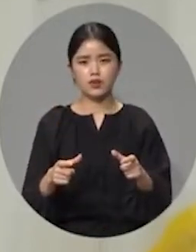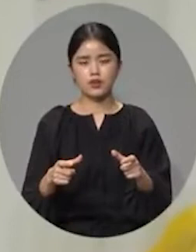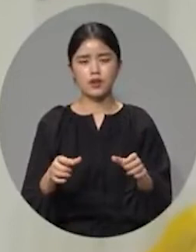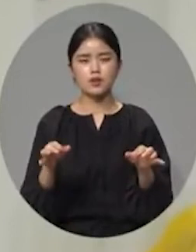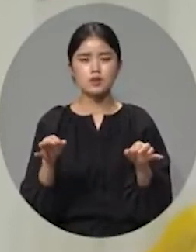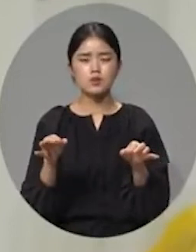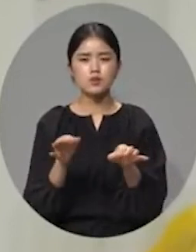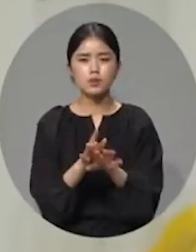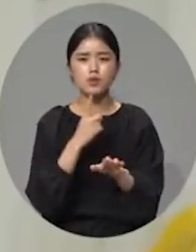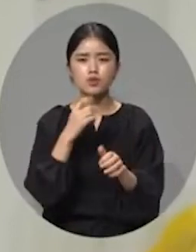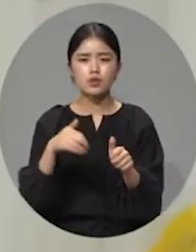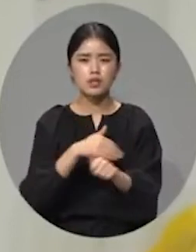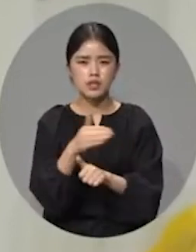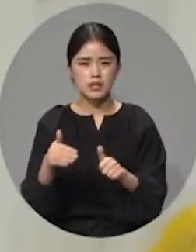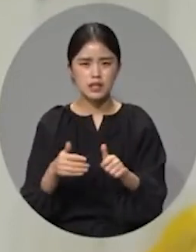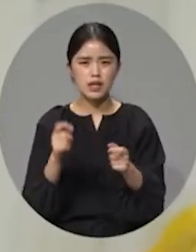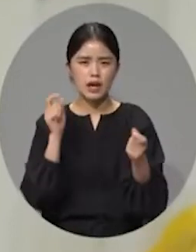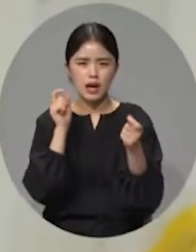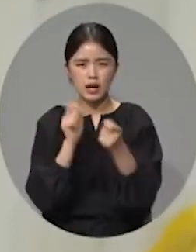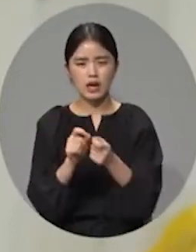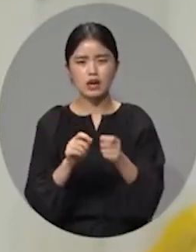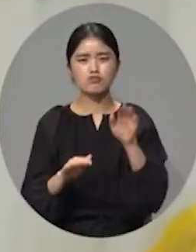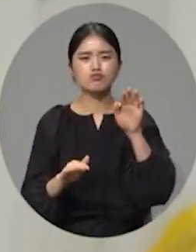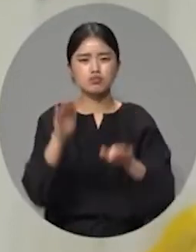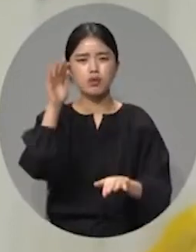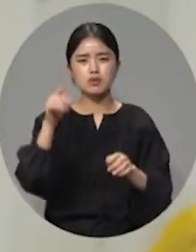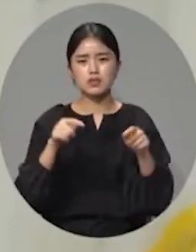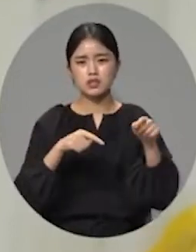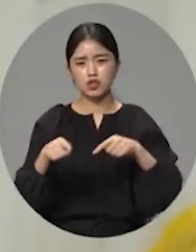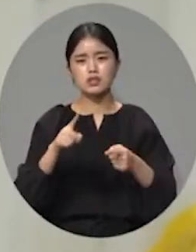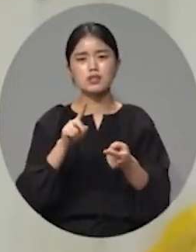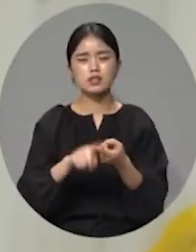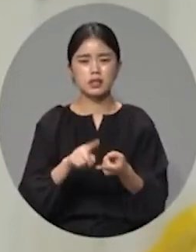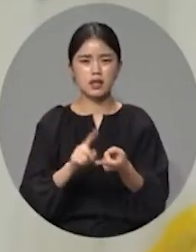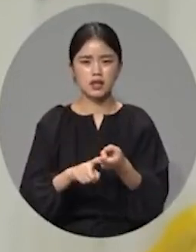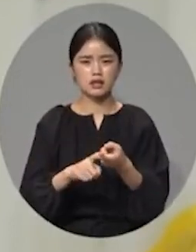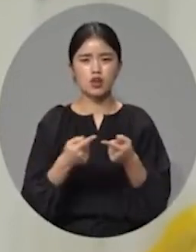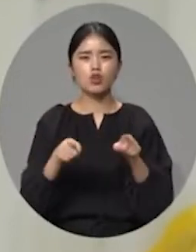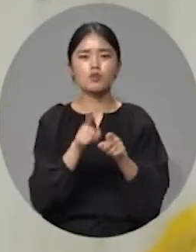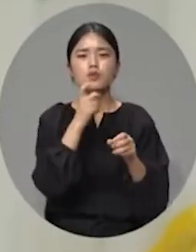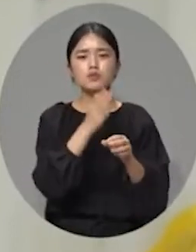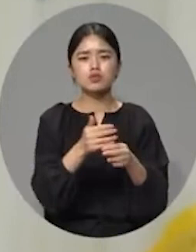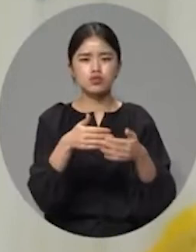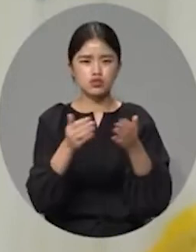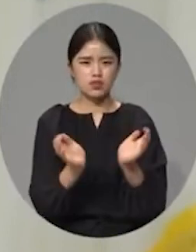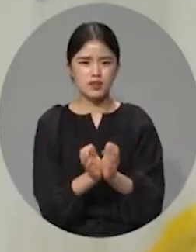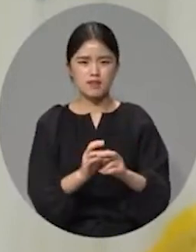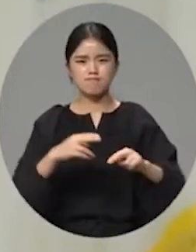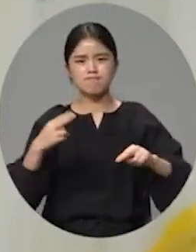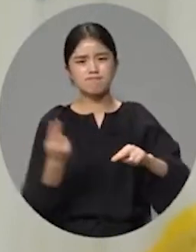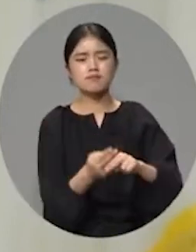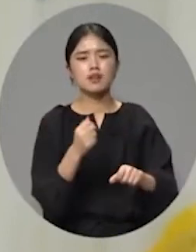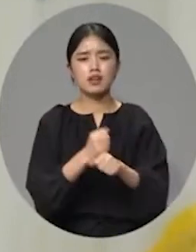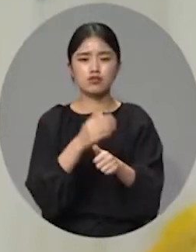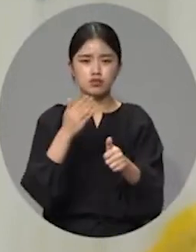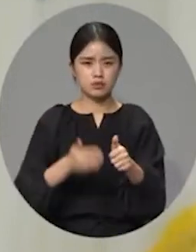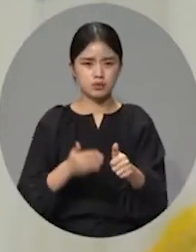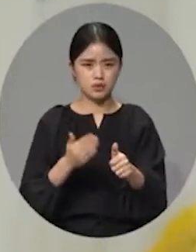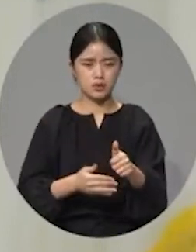소멸 위기로 내몬 이런 불평등 정치에 대해서 더불어민주당의 회초리를 들어주십시오.